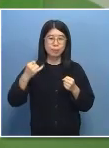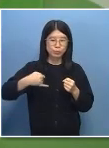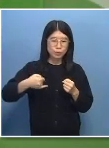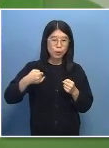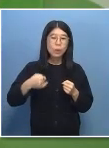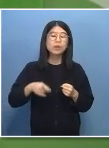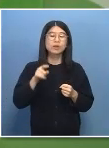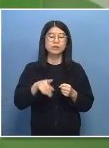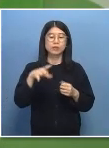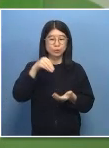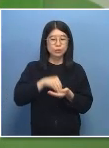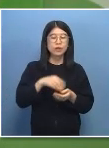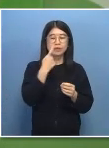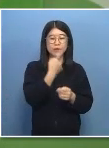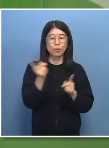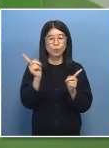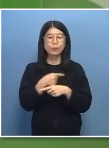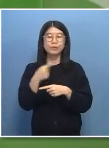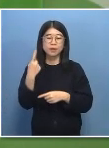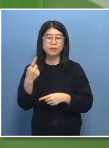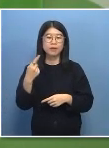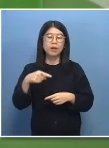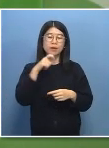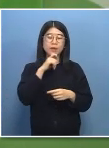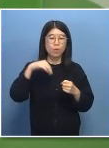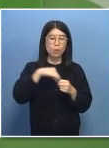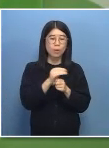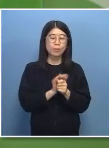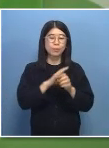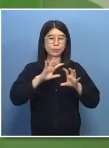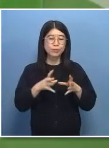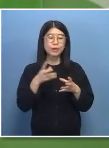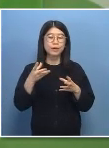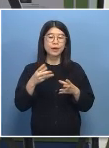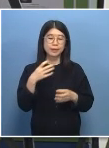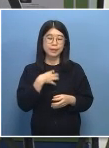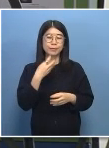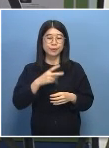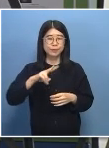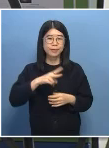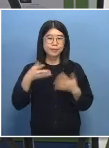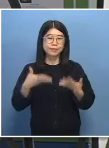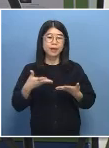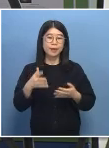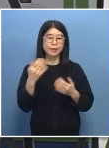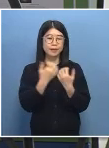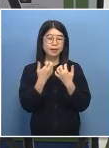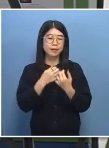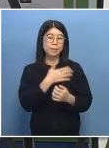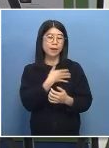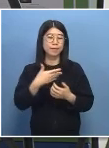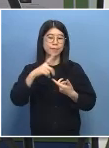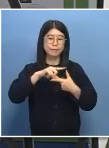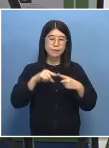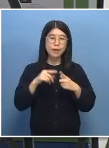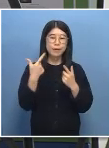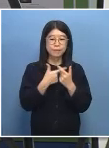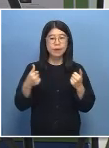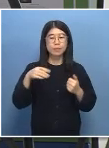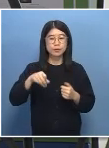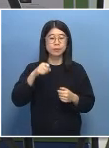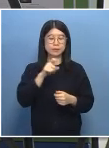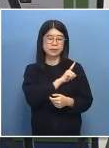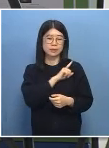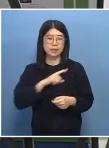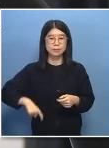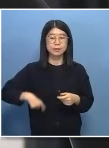先至去一換一咯。 有環保團體認為，更改而家計算牌費嘅方法，更加符合用者自負嘅